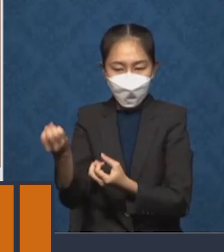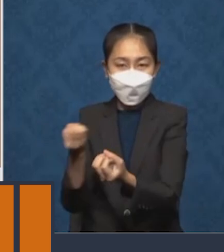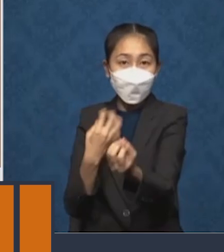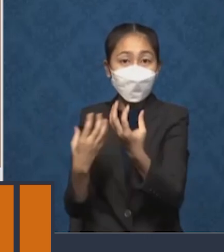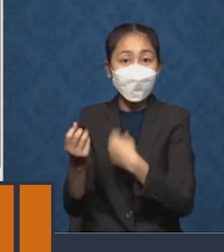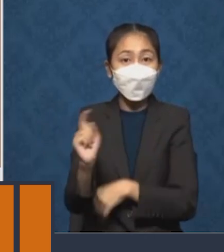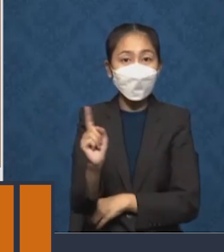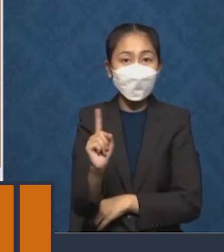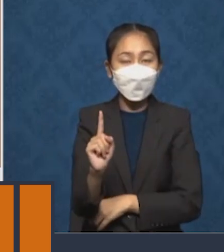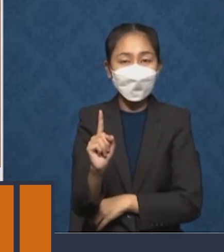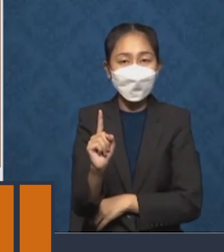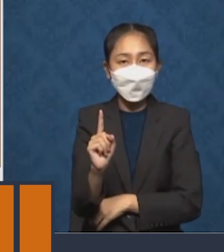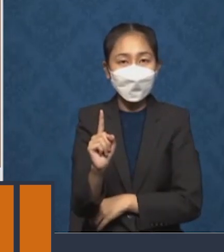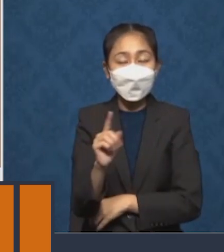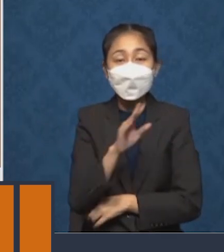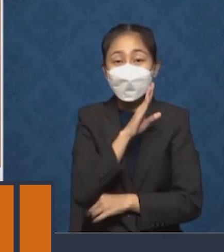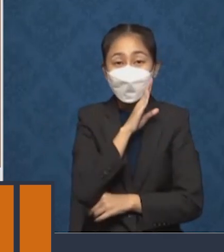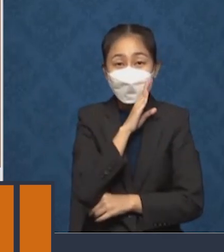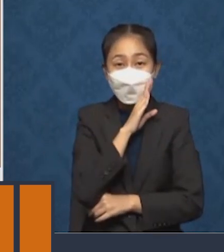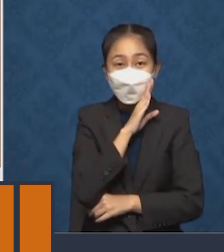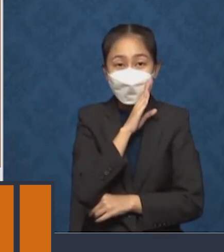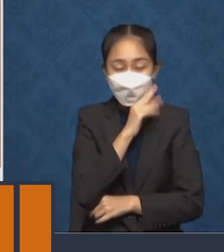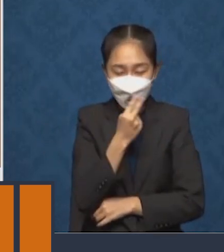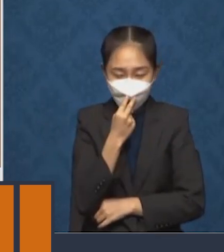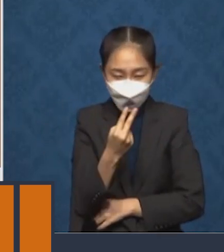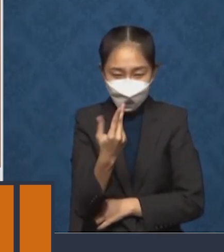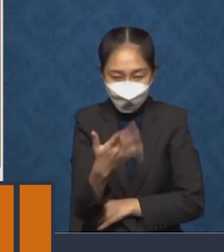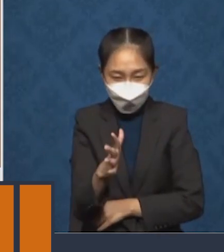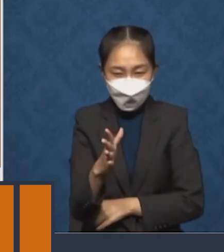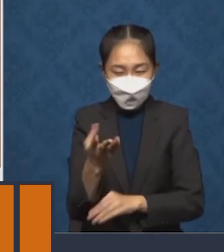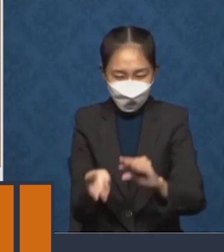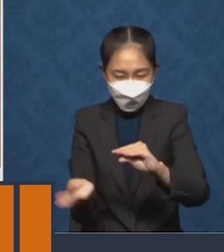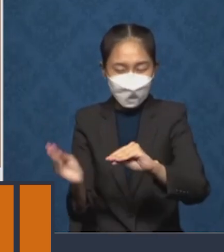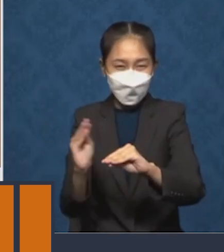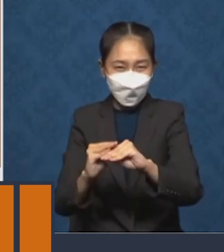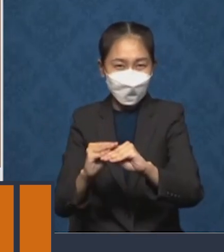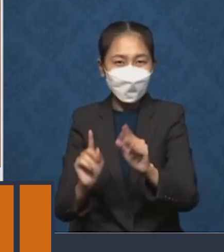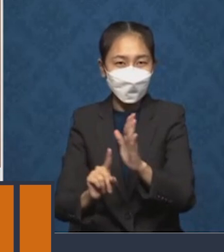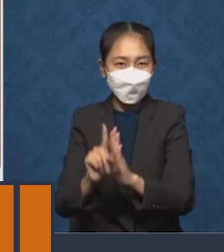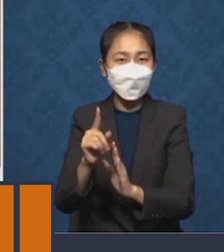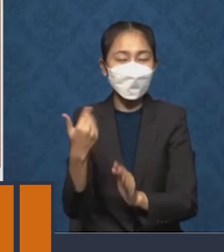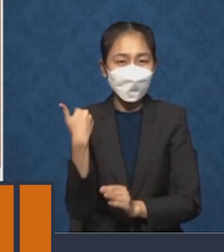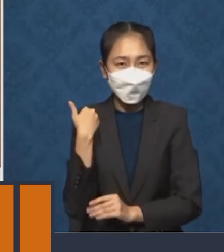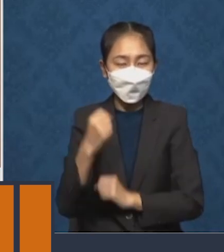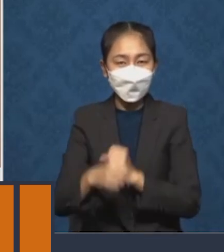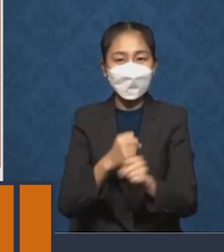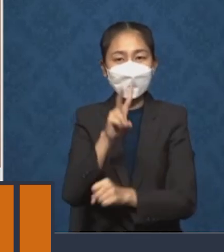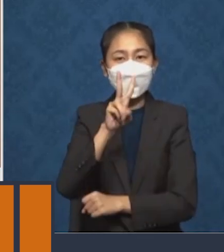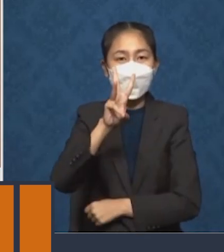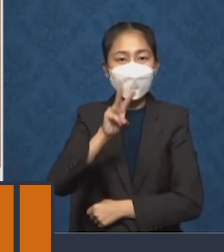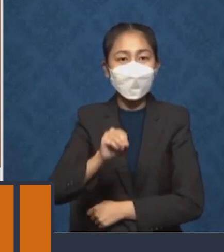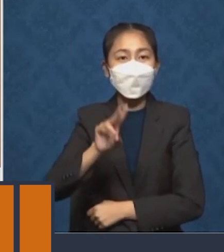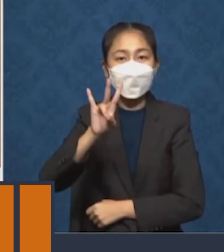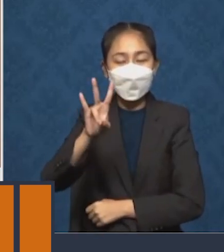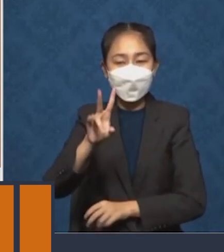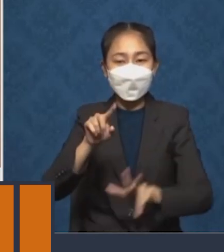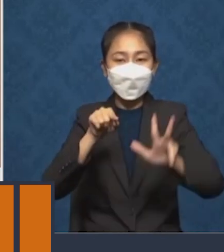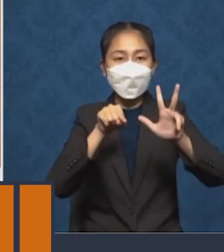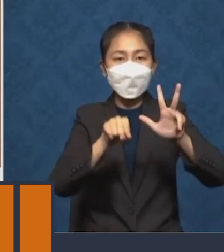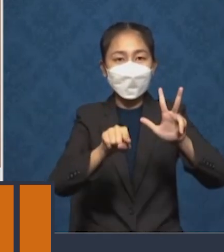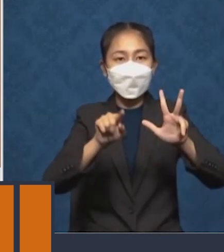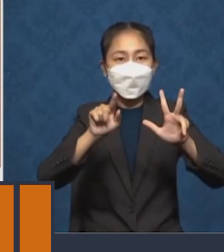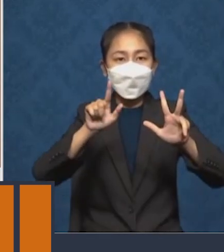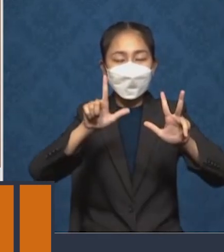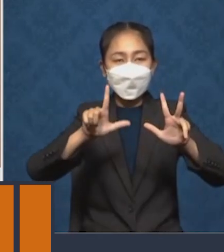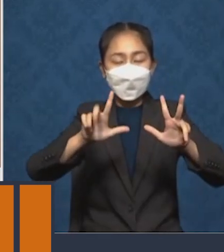ว่าเอาข้อจริงก็ดูท่าทางว่าน่าจะสูงเกินไปด้วยซ้ำปี2567จะตั้งได้แค่ 3.31 ล้าน